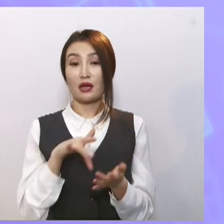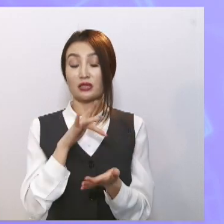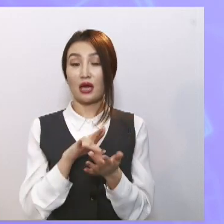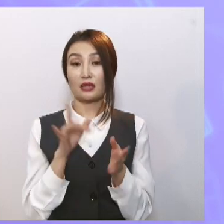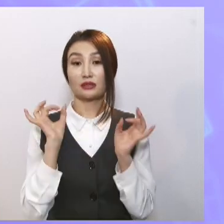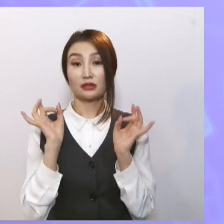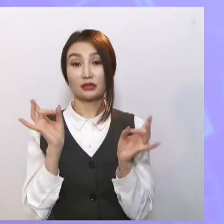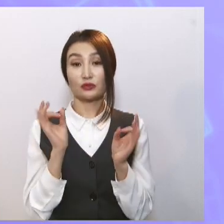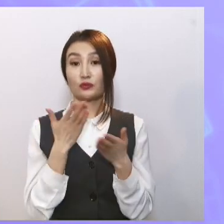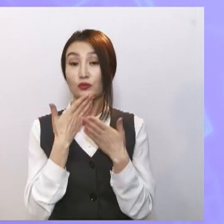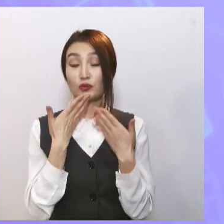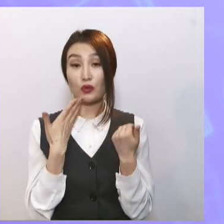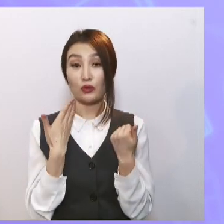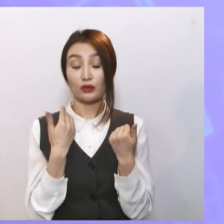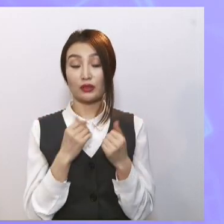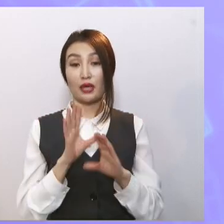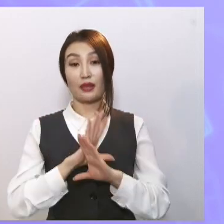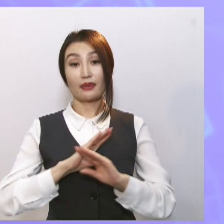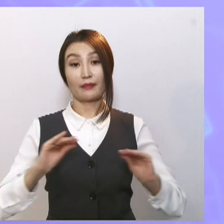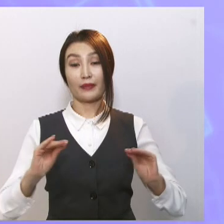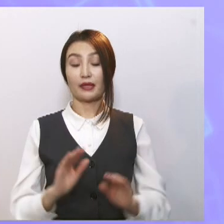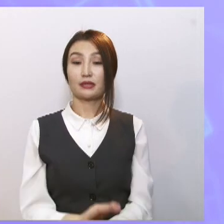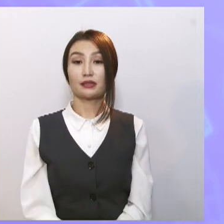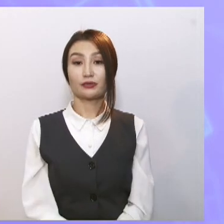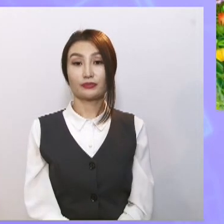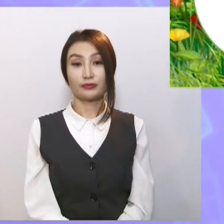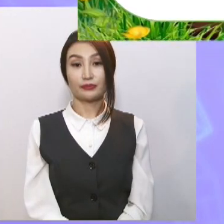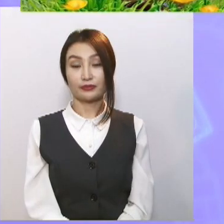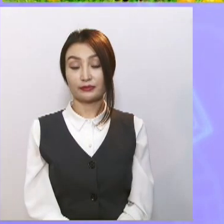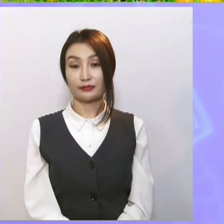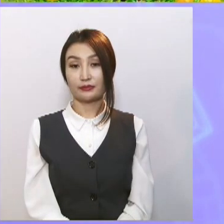Шаардагы ызы-чуу жок, тып-тынч.